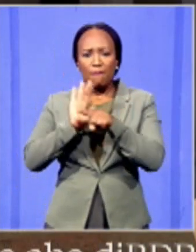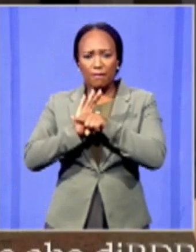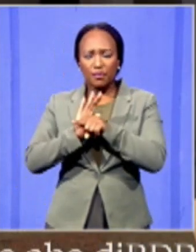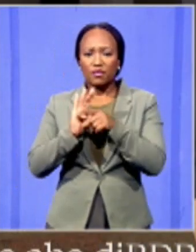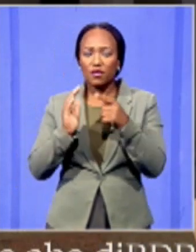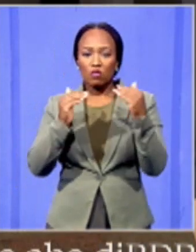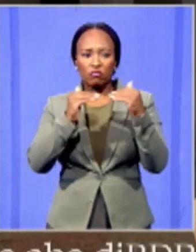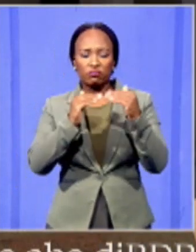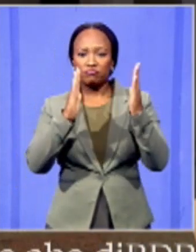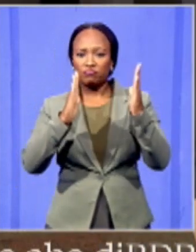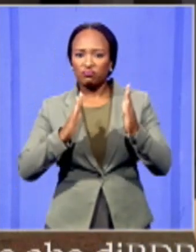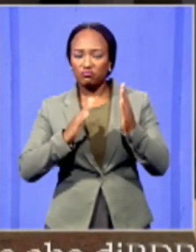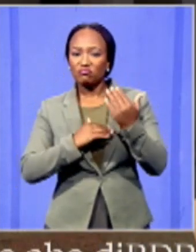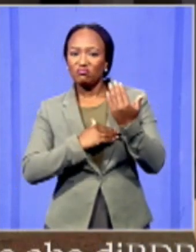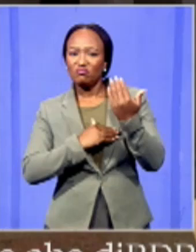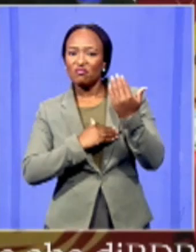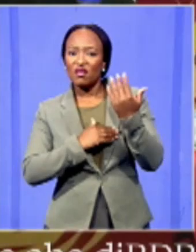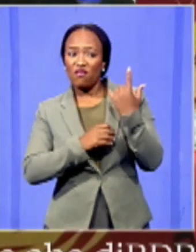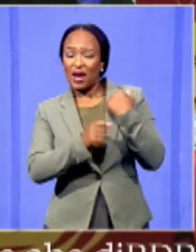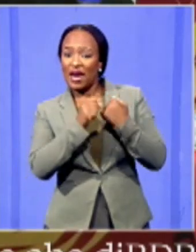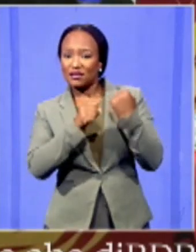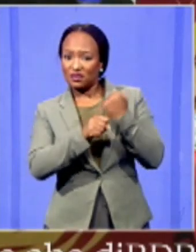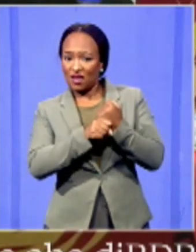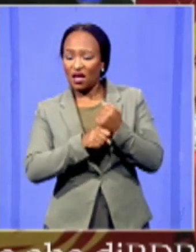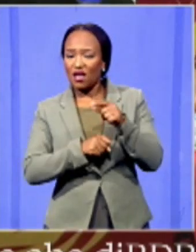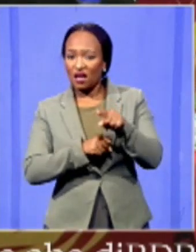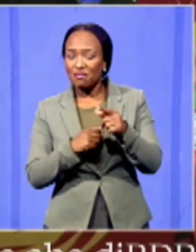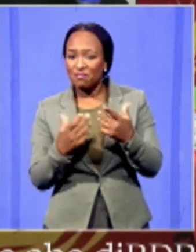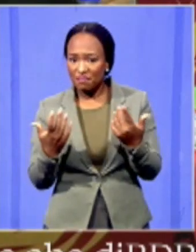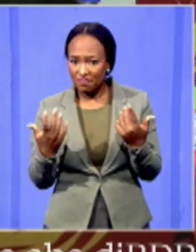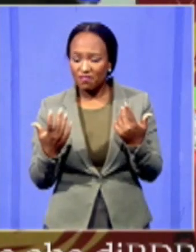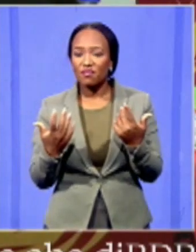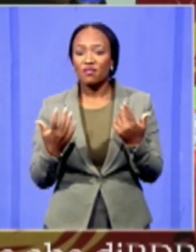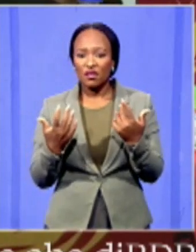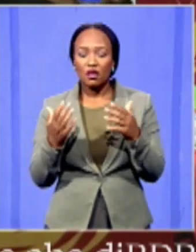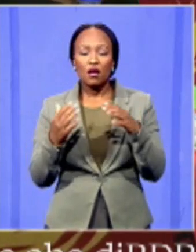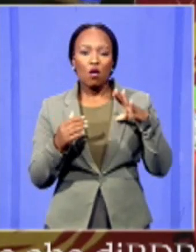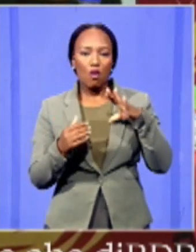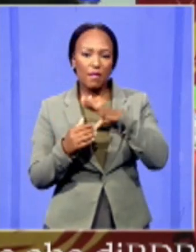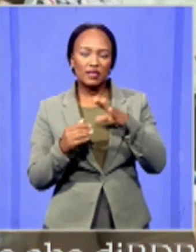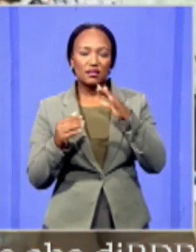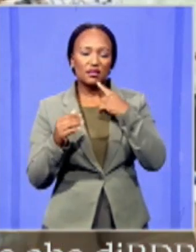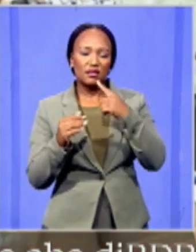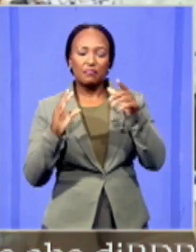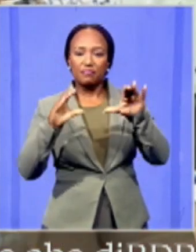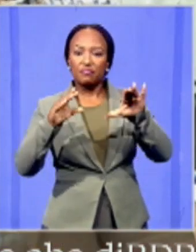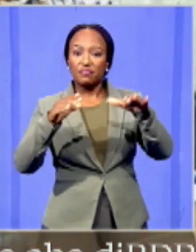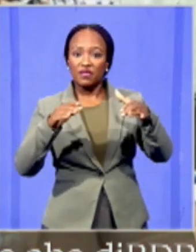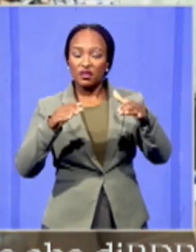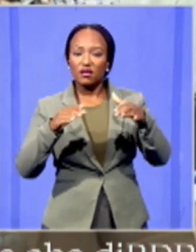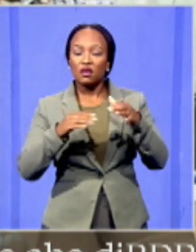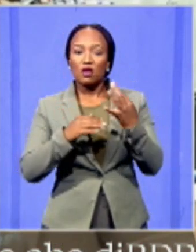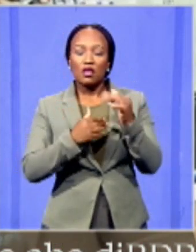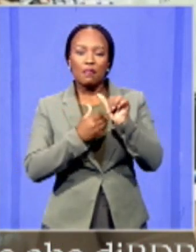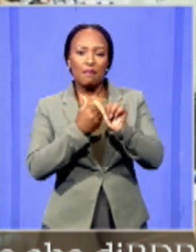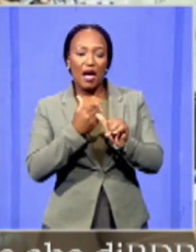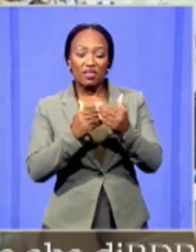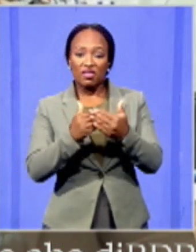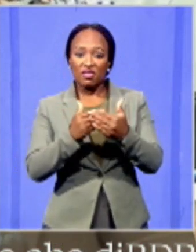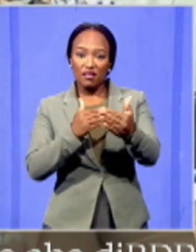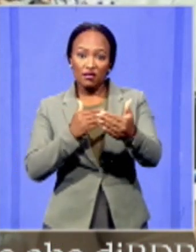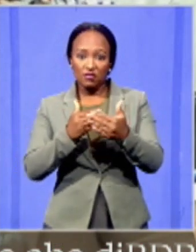matlo fa e sa le go tloga ka Mopitlwe ngogola. Komishene e laetse lefapha la matlo go rulaganya pegelo mo sebakeng sa dikgwedi di le 3 e